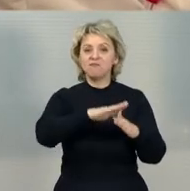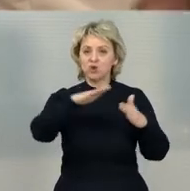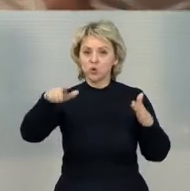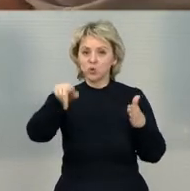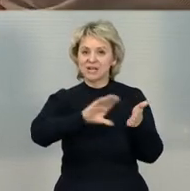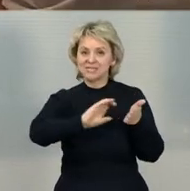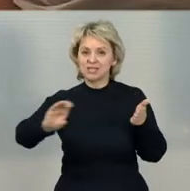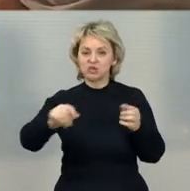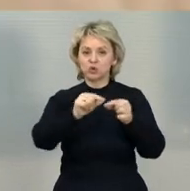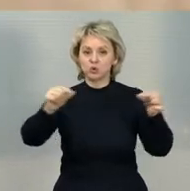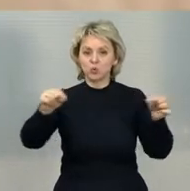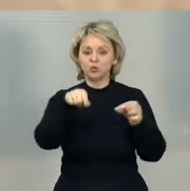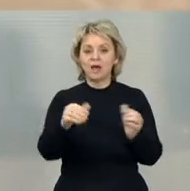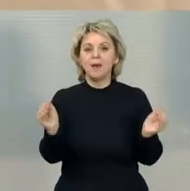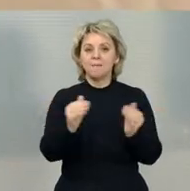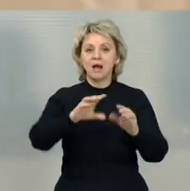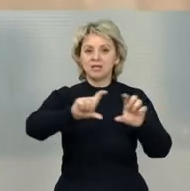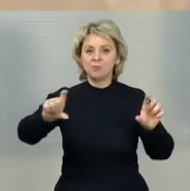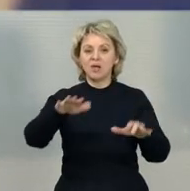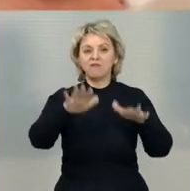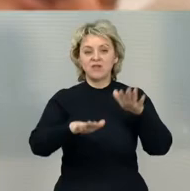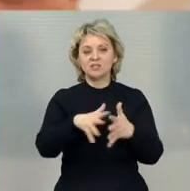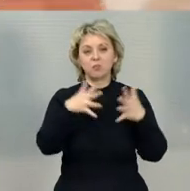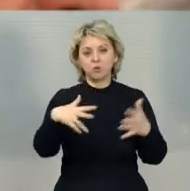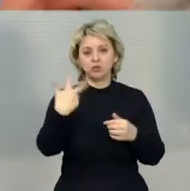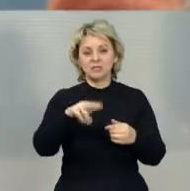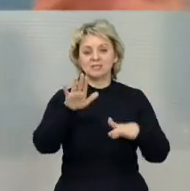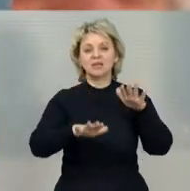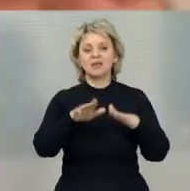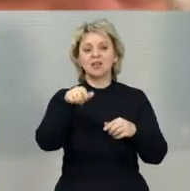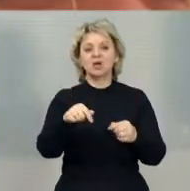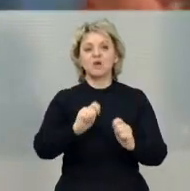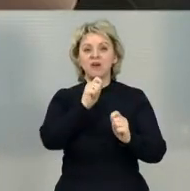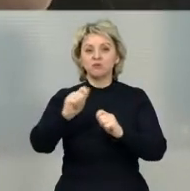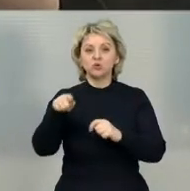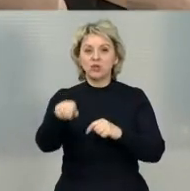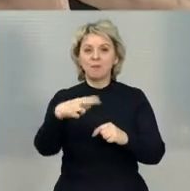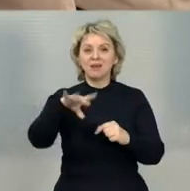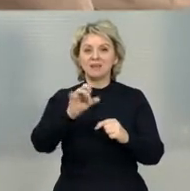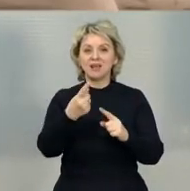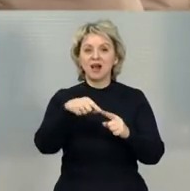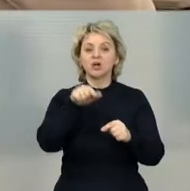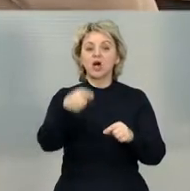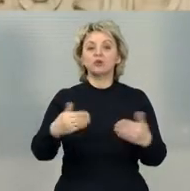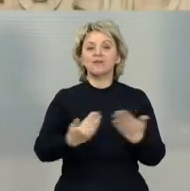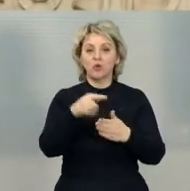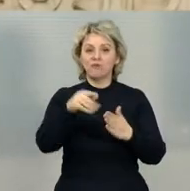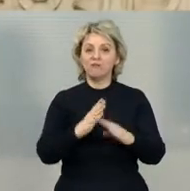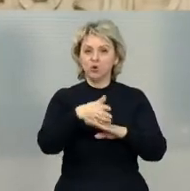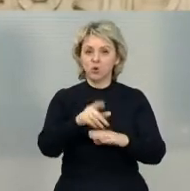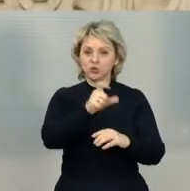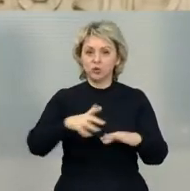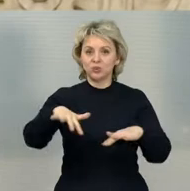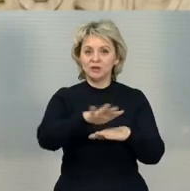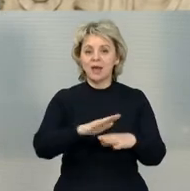Пасхи срезается струной. Небольшой пласт весит больше 30 килограммов. Вручается патриарху, который снова выходит к народу с